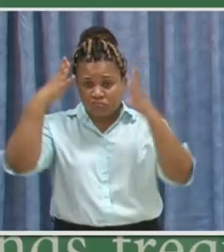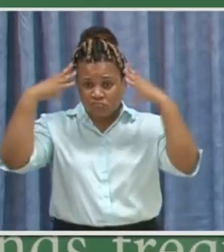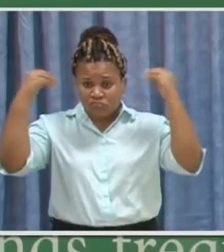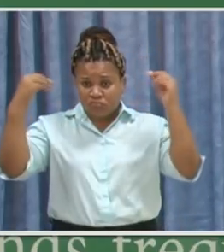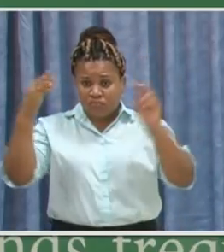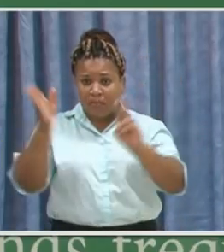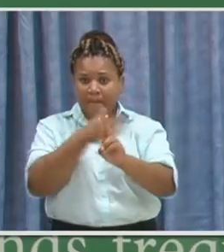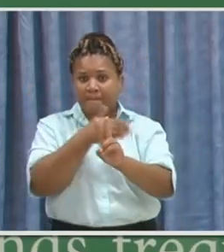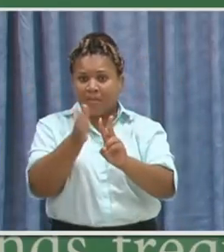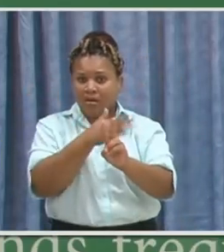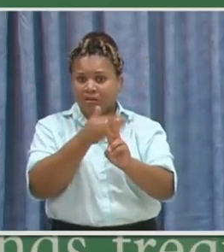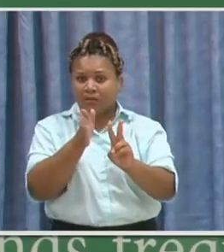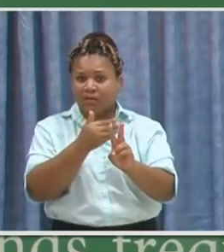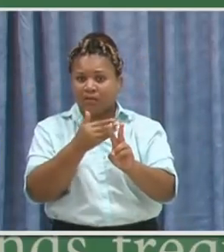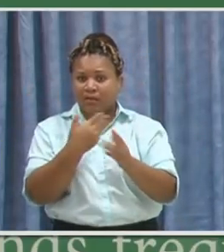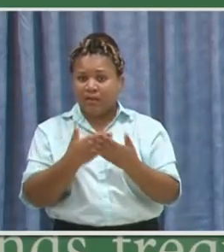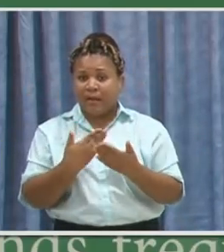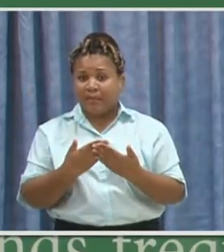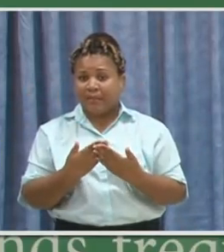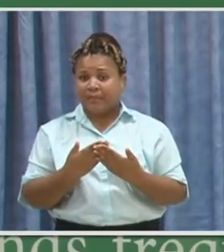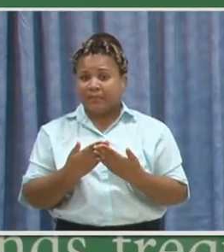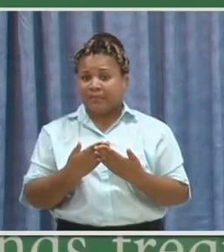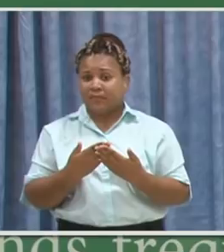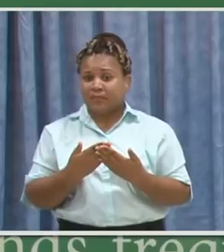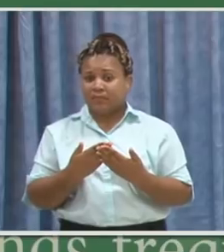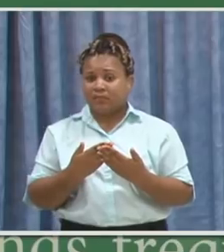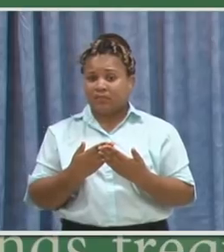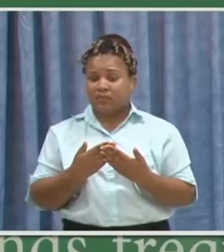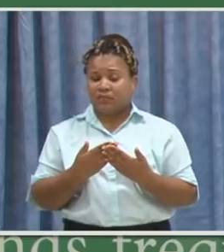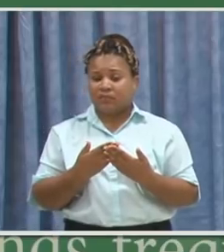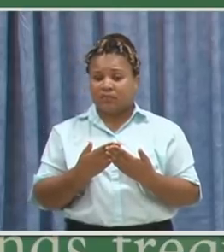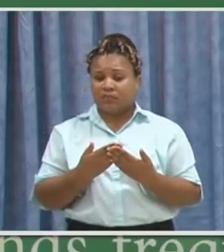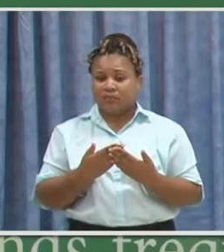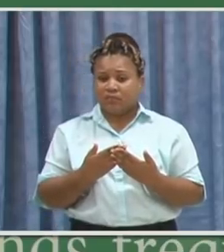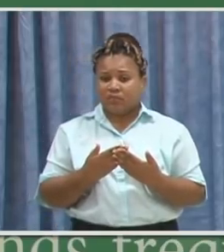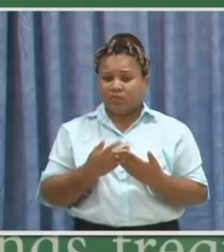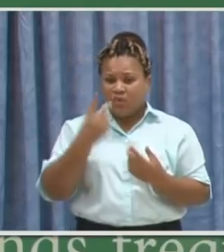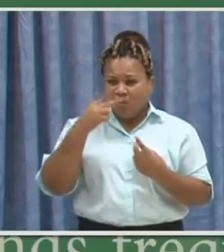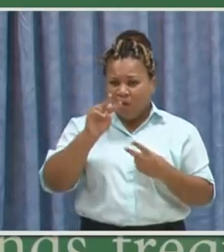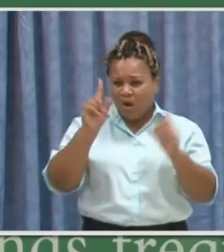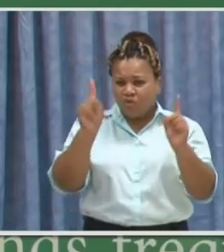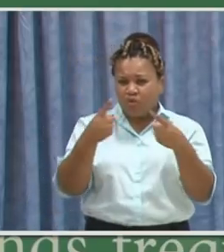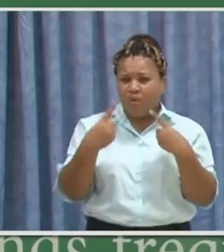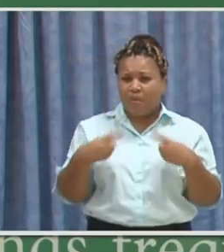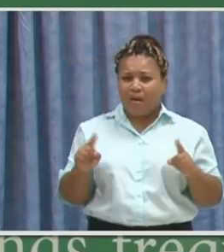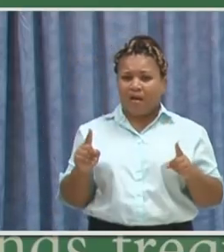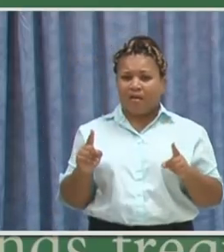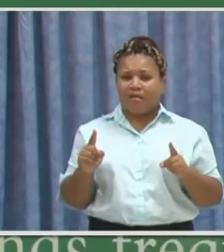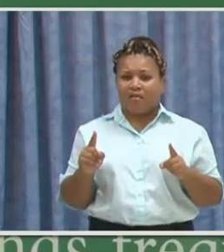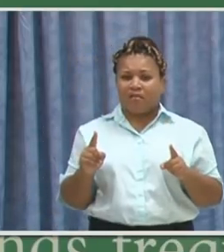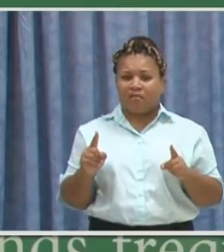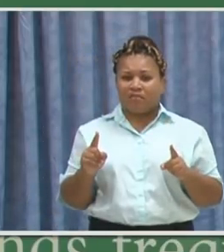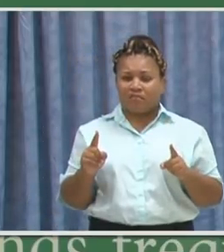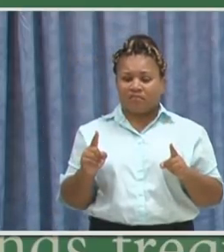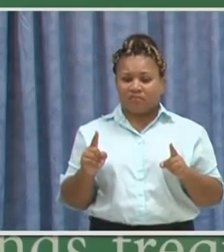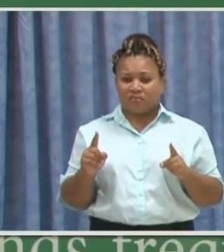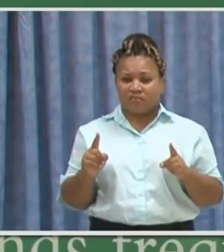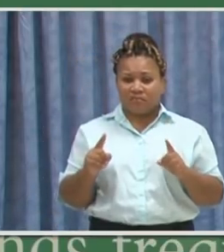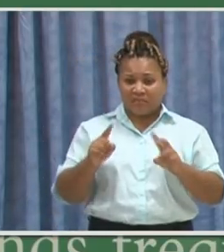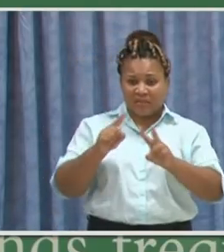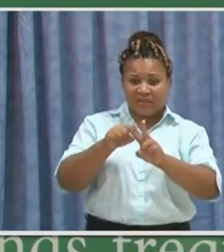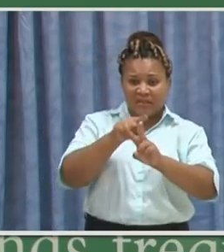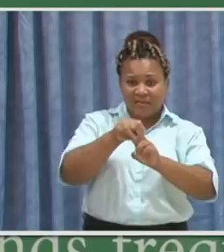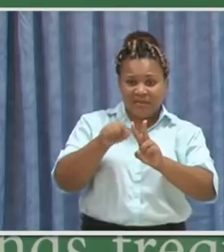nom. Far from that. Mais c'est moi. Il semble qu'il y a pas bien certain l'effet psychologique qui n'en abandonne mon qui fait se réagir